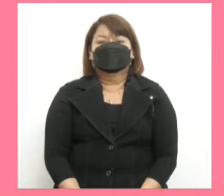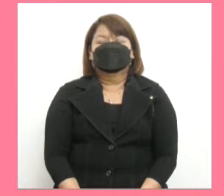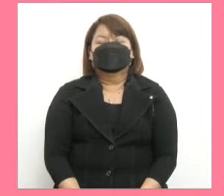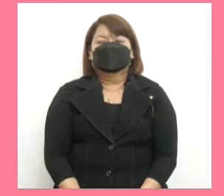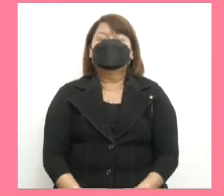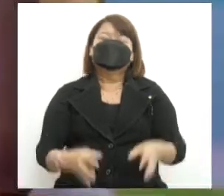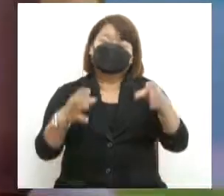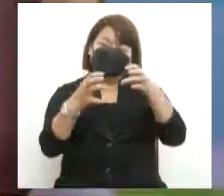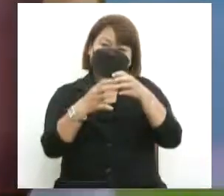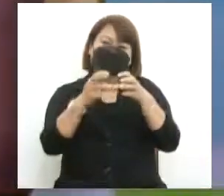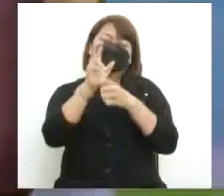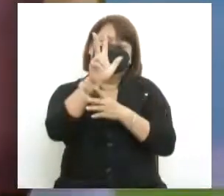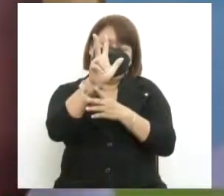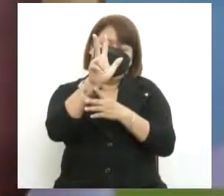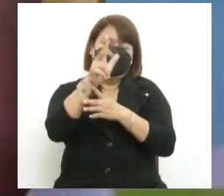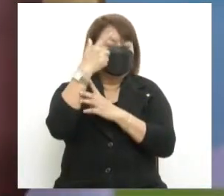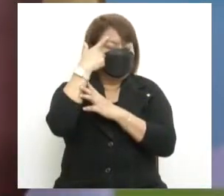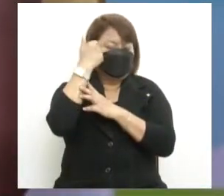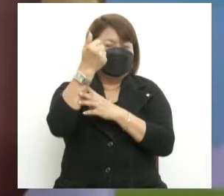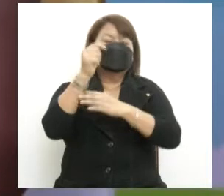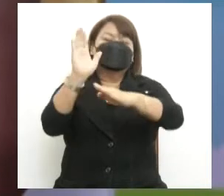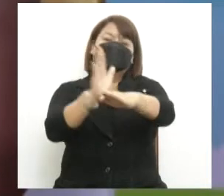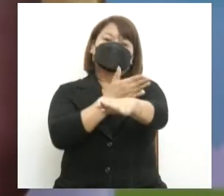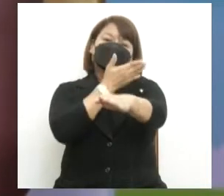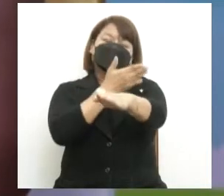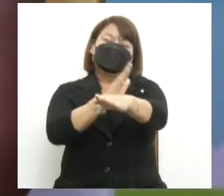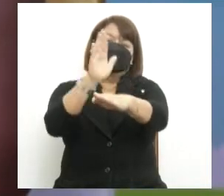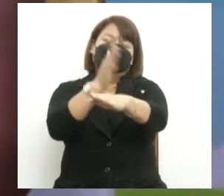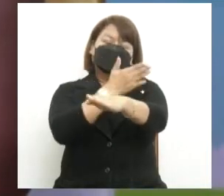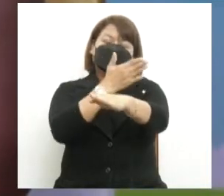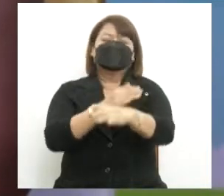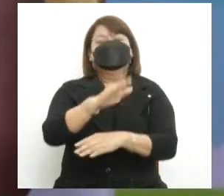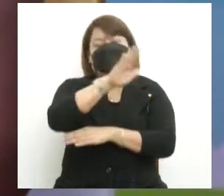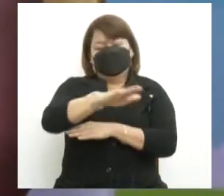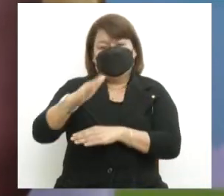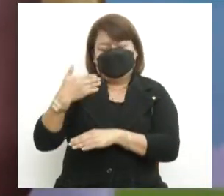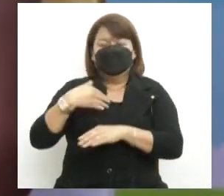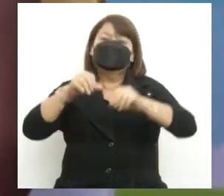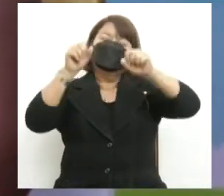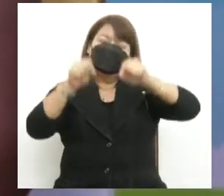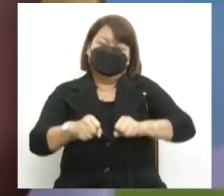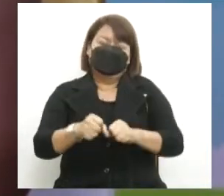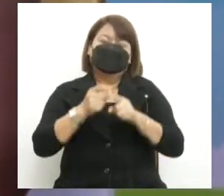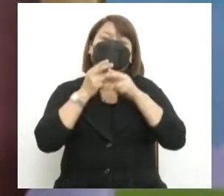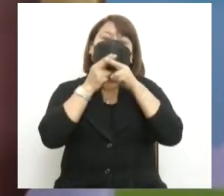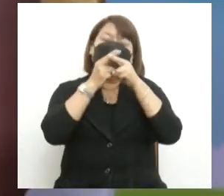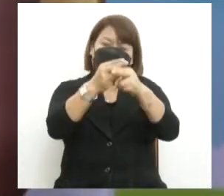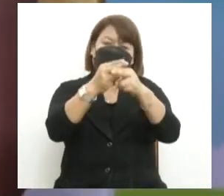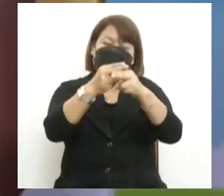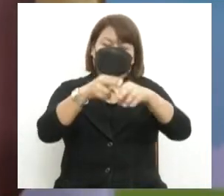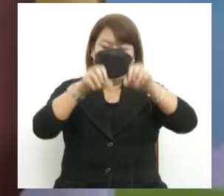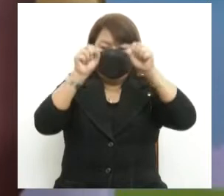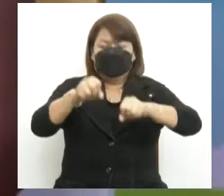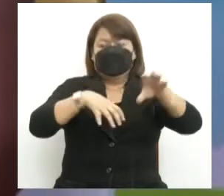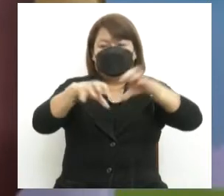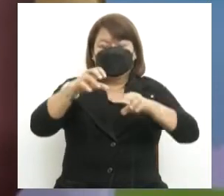กลุ่มที่3ปัญญาด้านดนตรีนักเรียนที่มีความสามารถเฉพาะตัวนะคะเราสามารถจัดกิจกรรมนำด